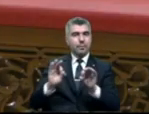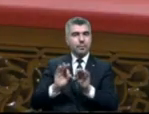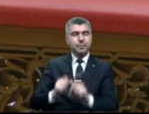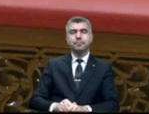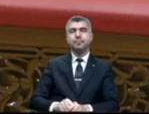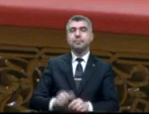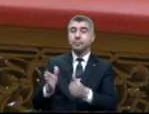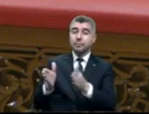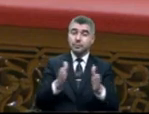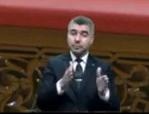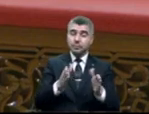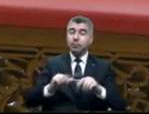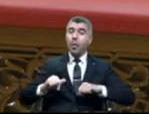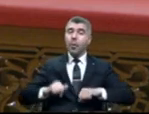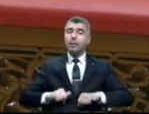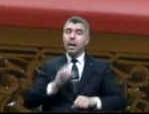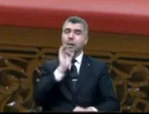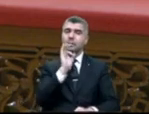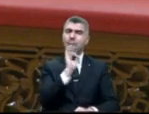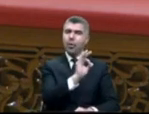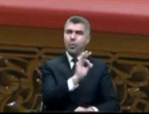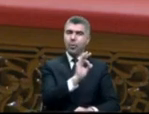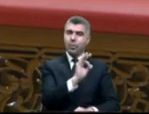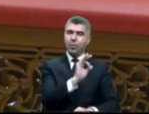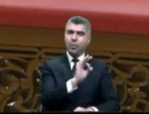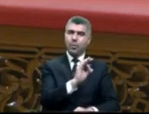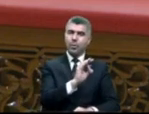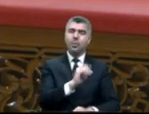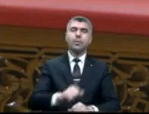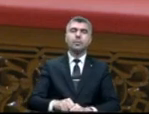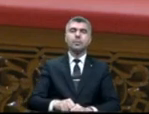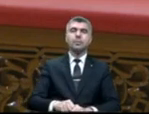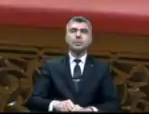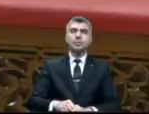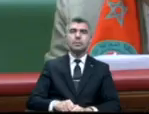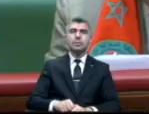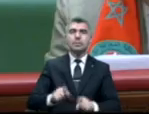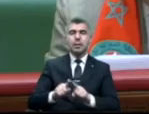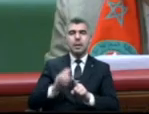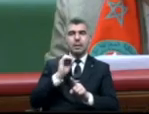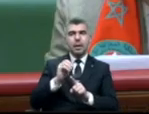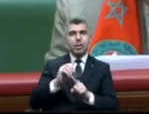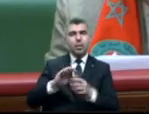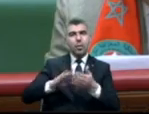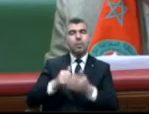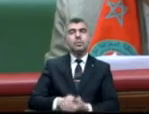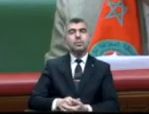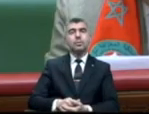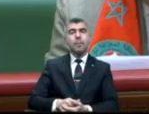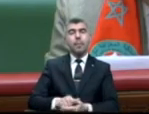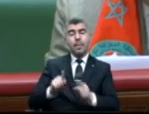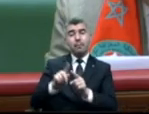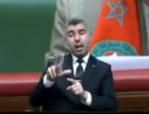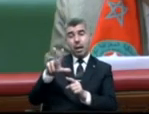لك الوزاره اللي انتم اللي مقيمين عليها، هي غير ديال المعادن. انتوما